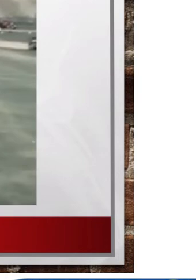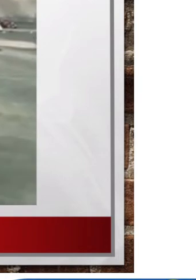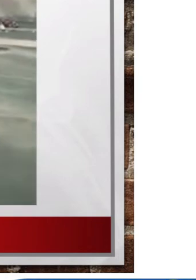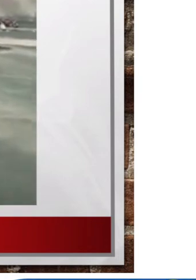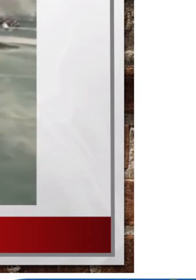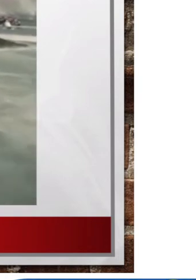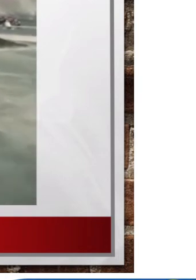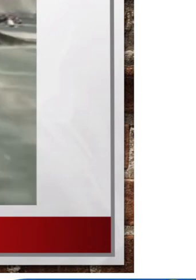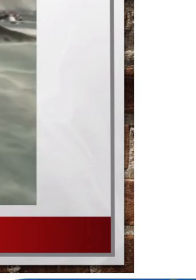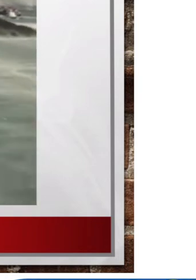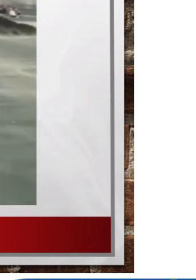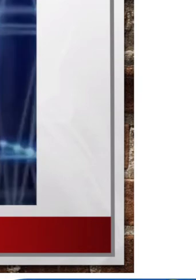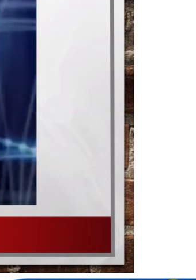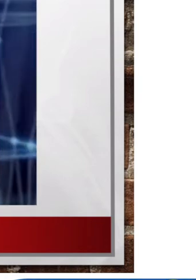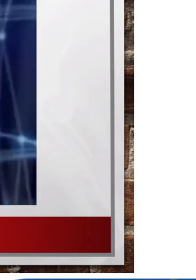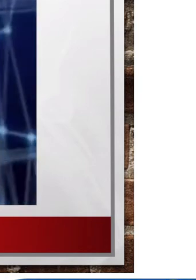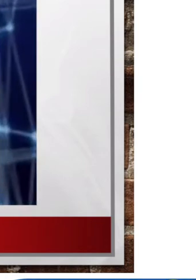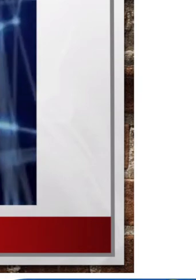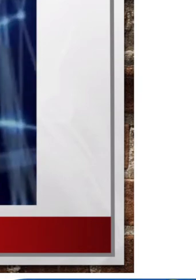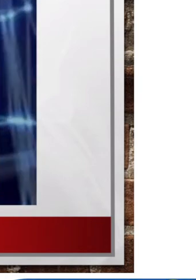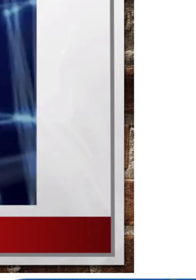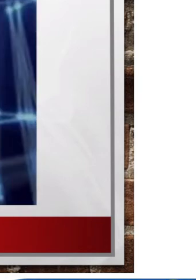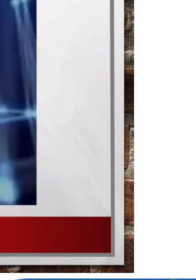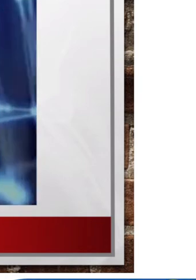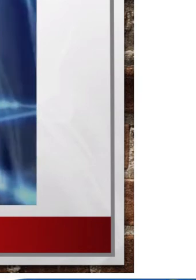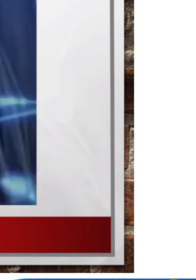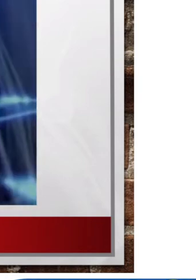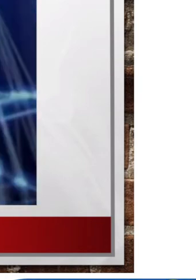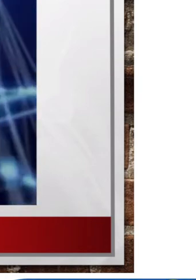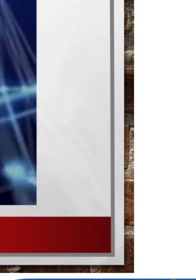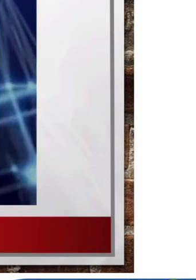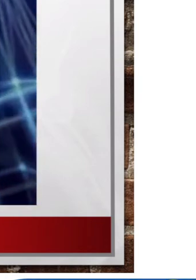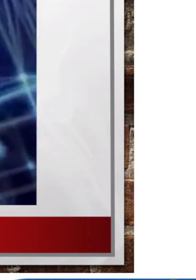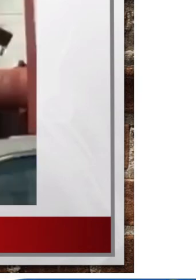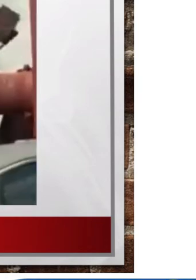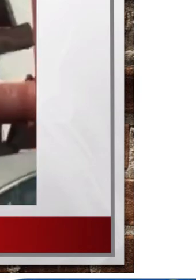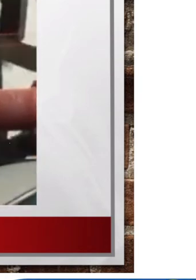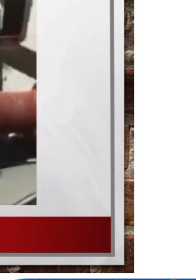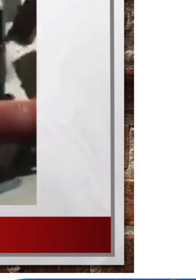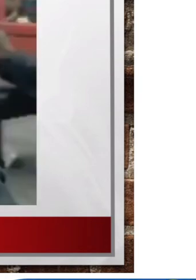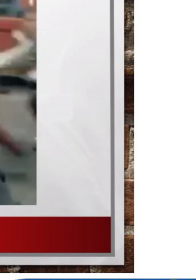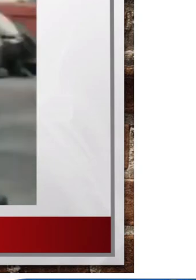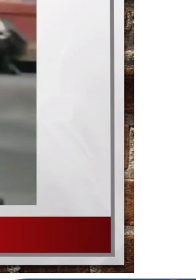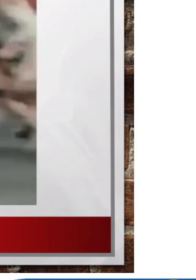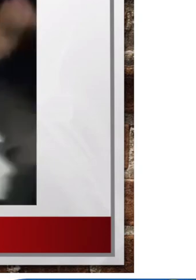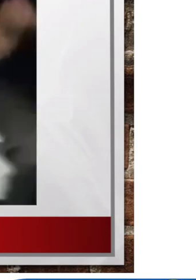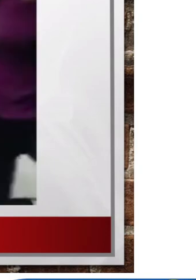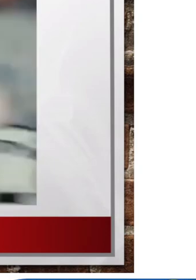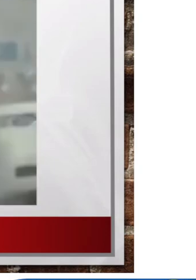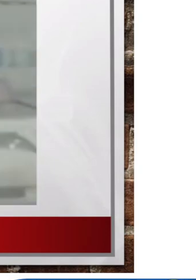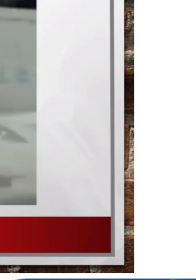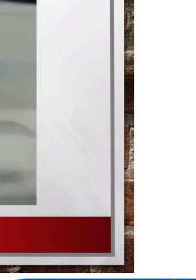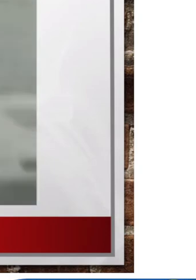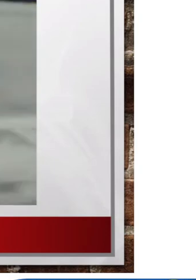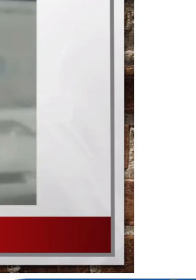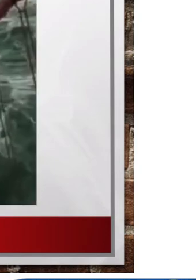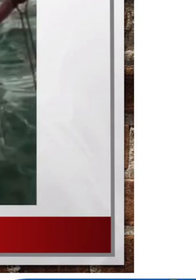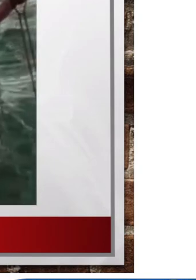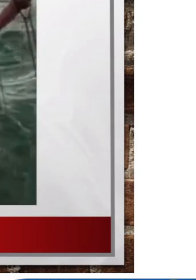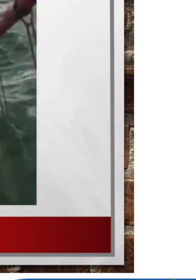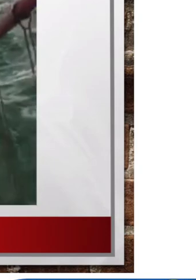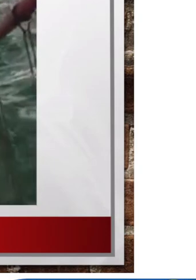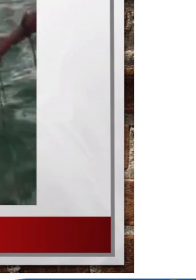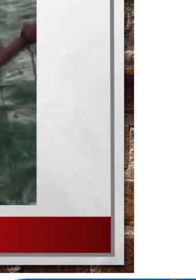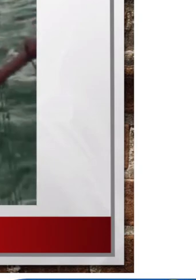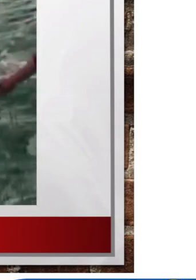wave, dahil sa taas ng wave, pwede siyang buhatin yung mga structures, buhatin yung mga barko at